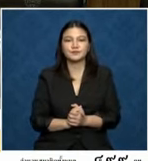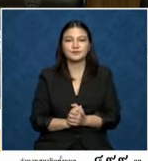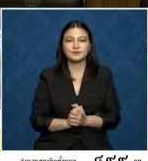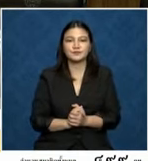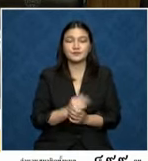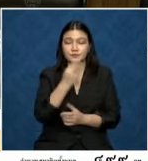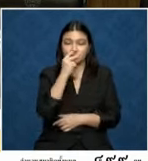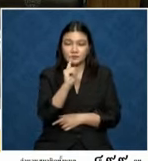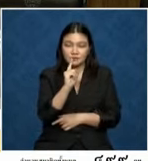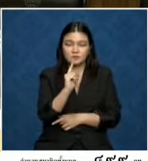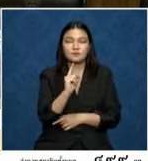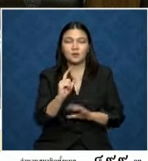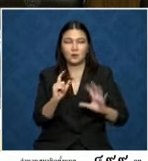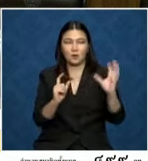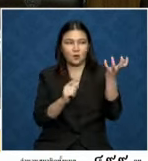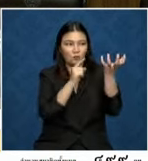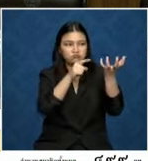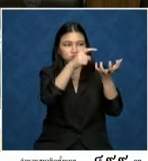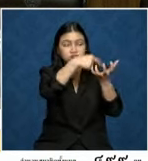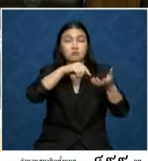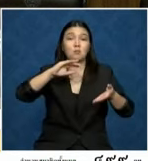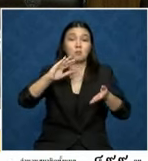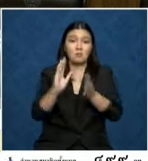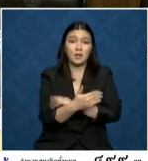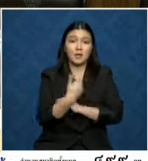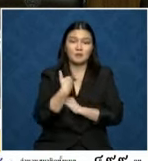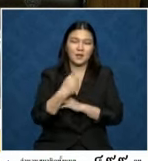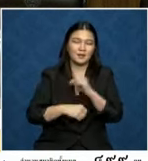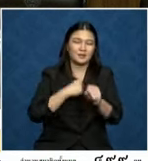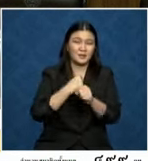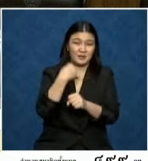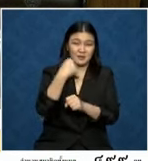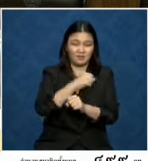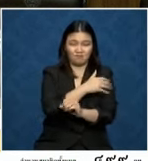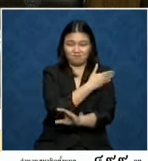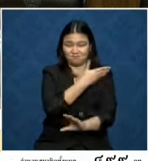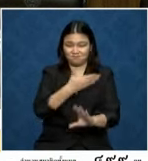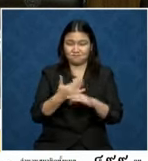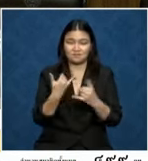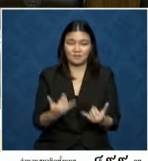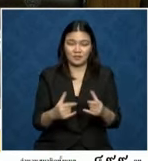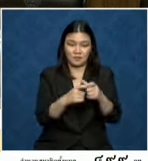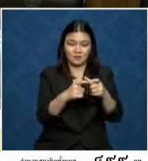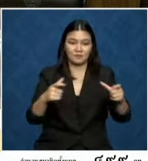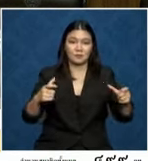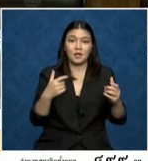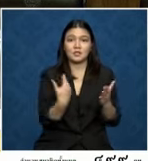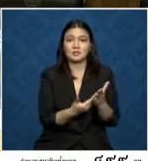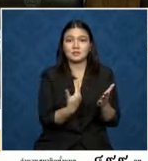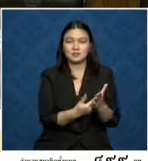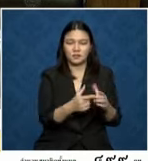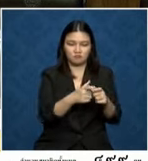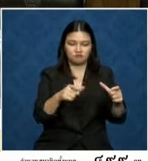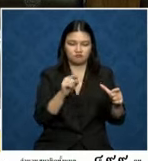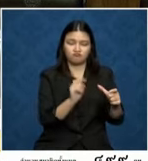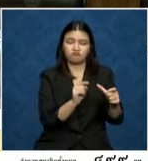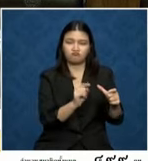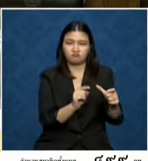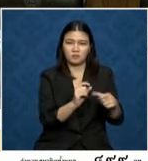าก็คือในปัจจุบันโลกมีการเปลี่ยนแปลงแล้วนะครับหลายสิบปีที่ผ่านมาจำนวนเช็คที่เรียกเก็บอยู่